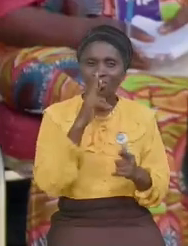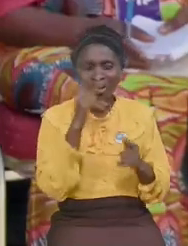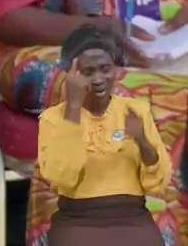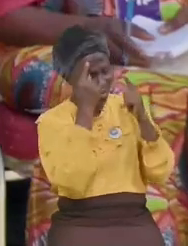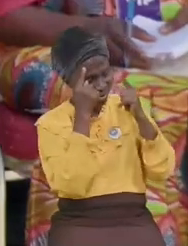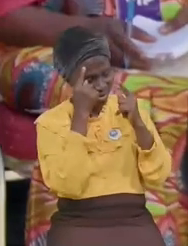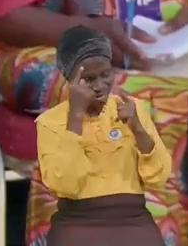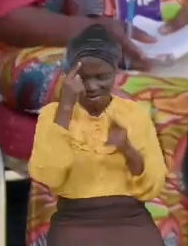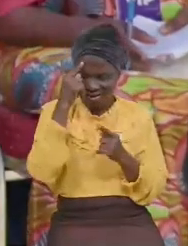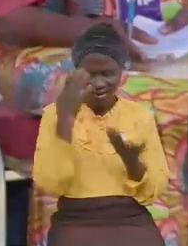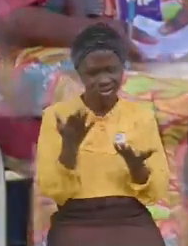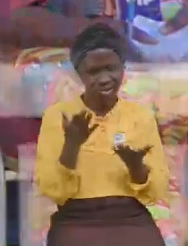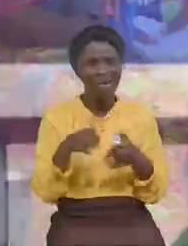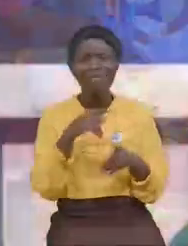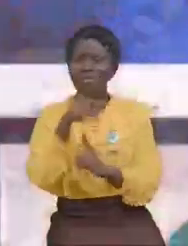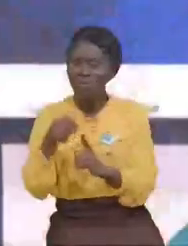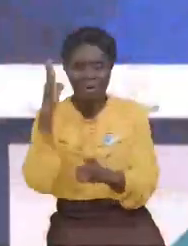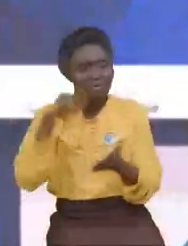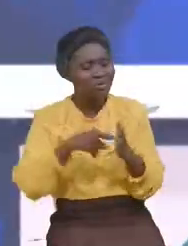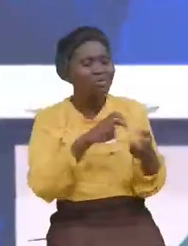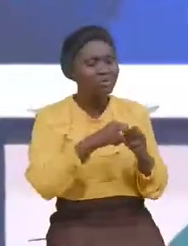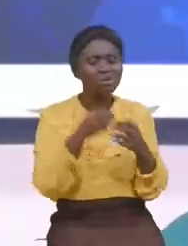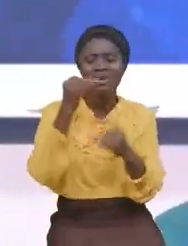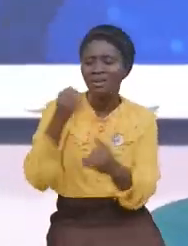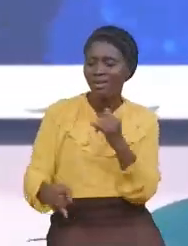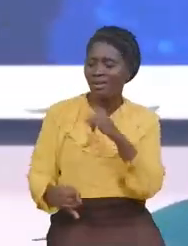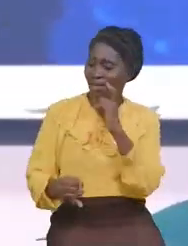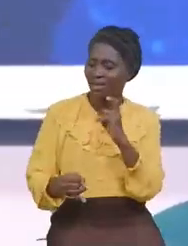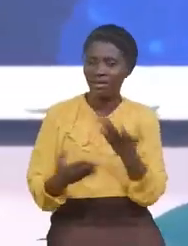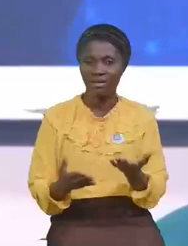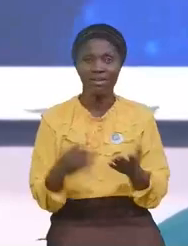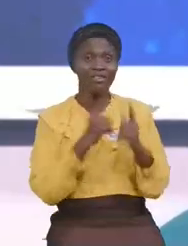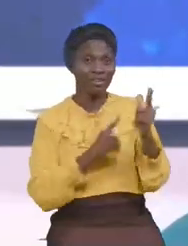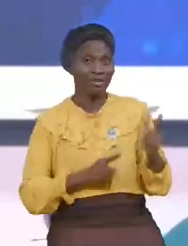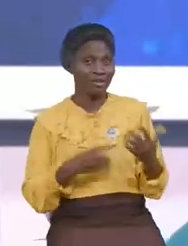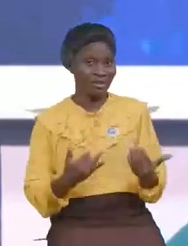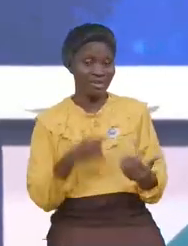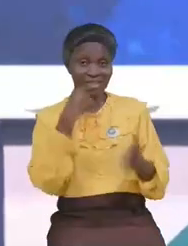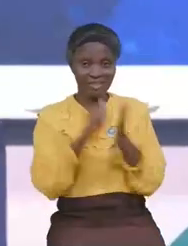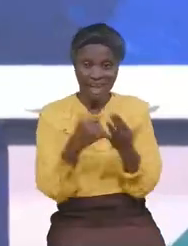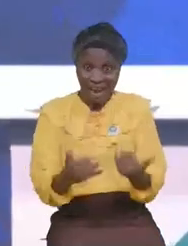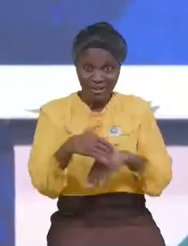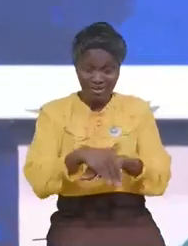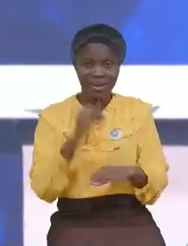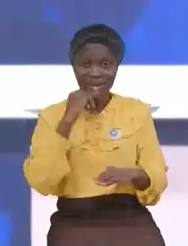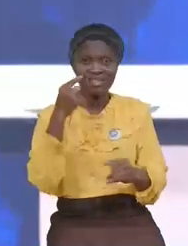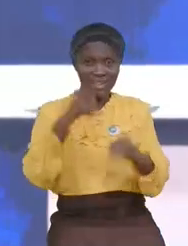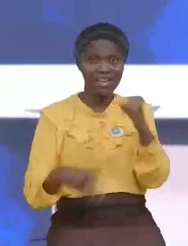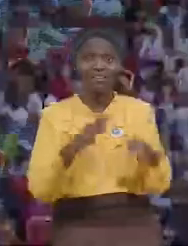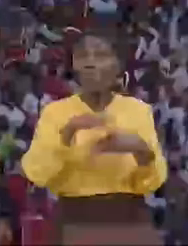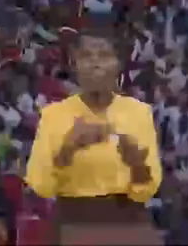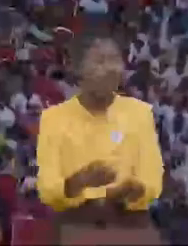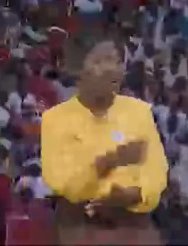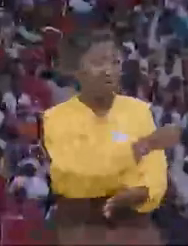demandez, mais quand est-ce que cela va prendre fin? Le Seigneur dit ce soir que voici